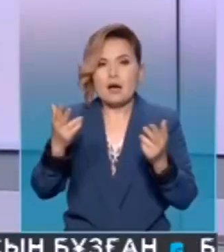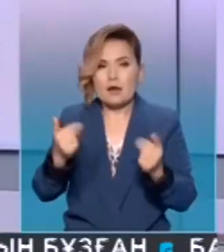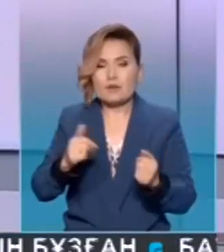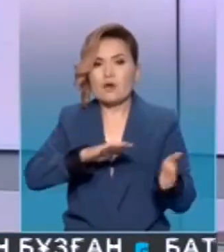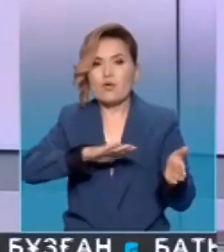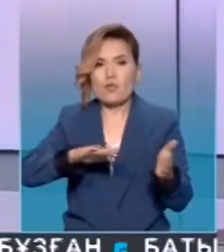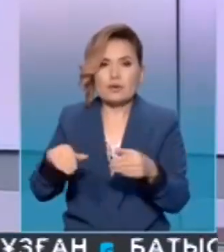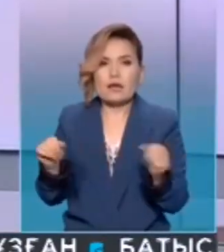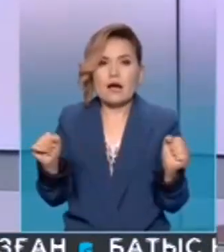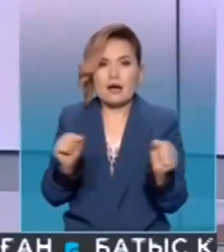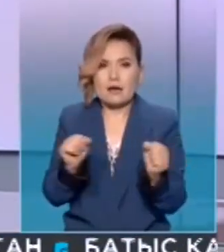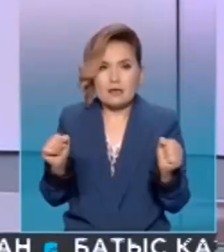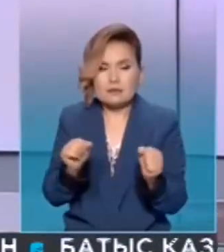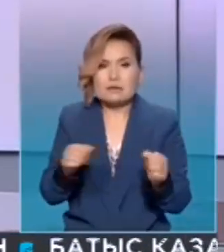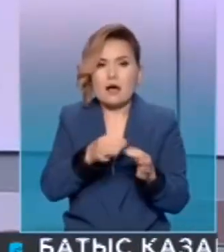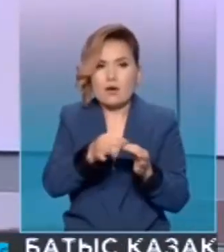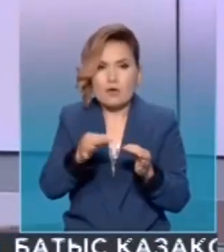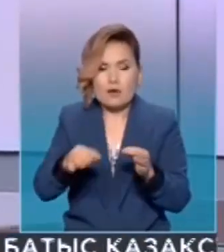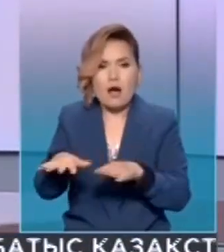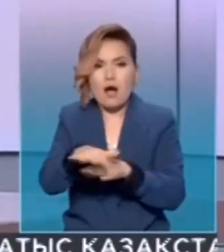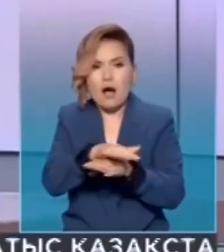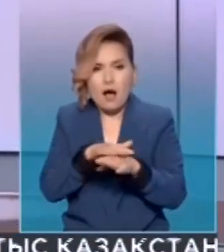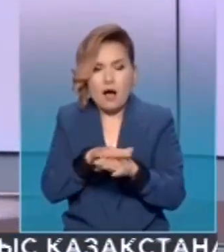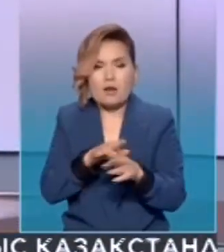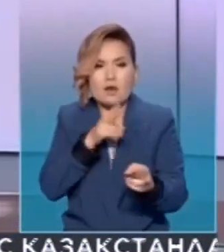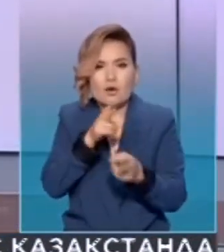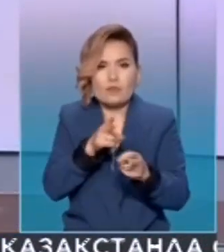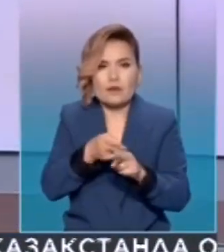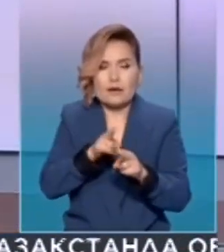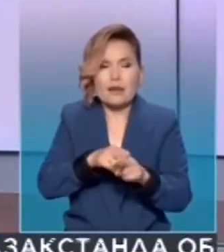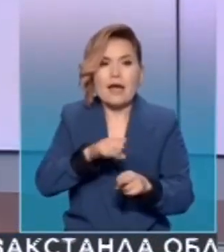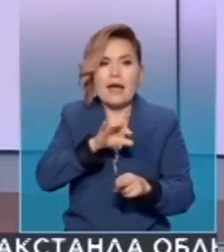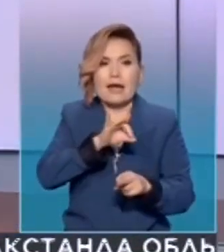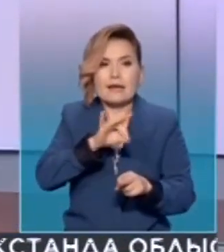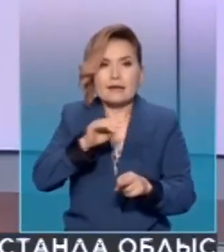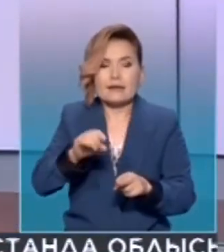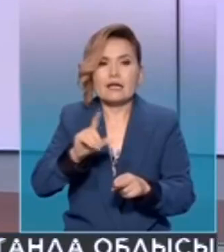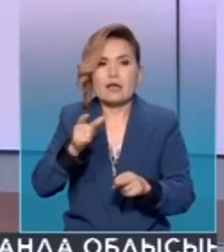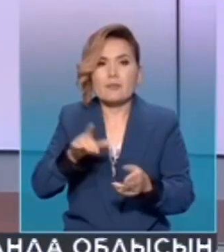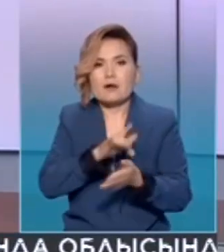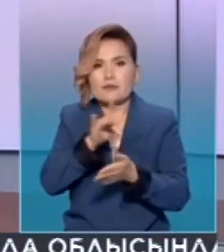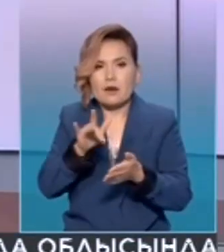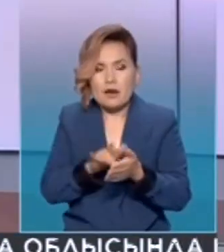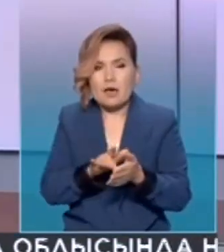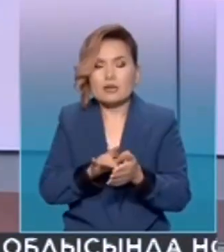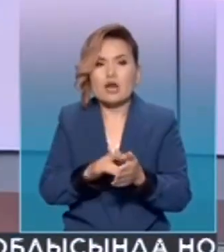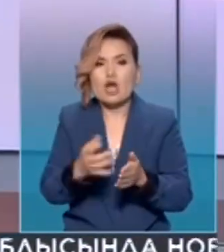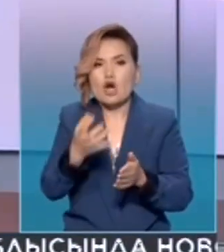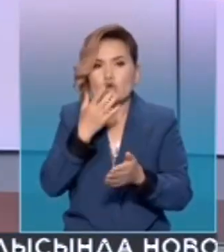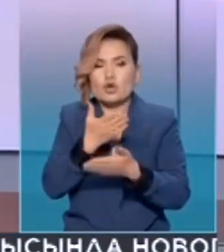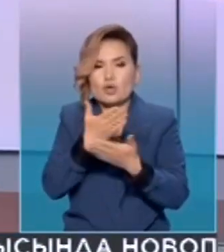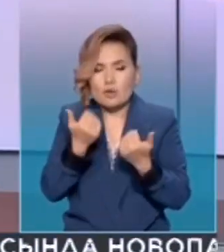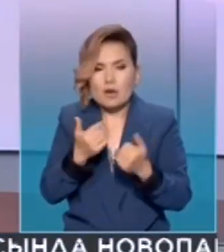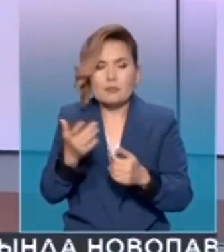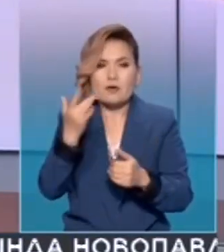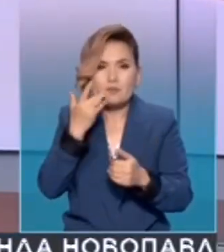Өткен қыста бірқатар өңірдің халқы бүрсеңдеумен өткізді. Әсіресе Риддер, Екібастұз қалалары жылусыз қалып қайта-қайта төтенше жағдай